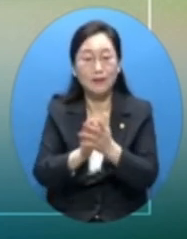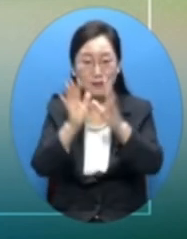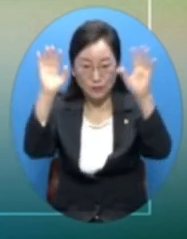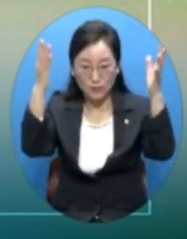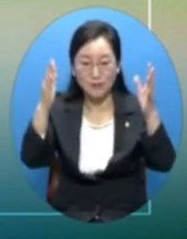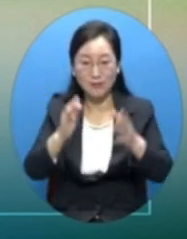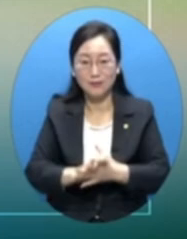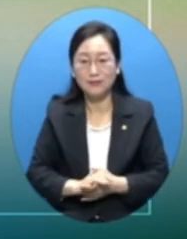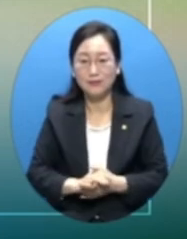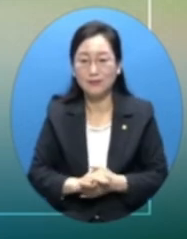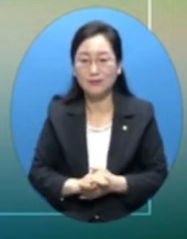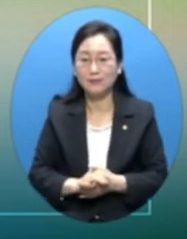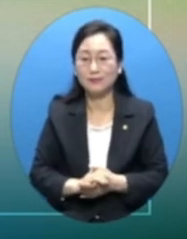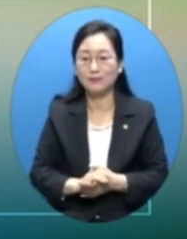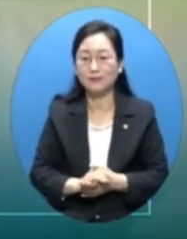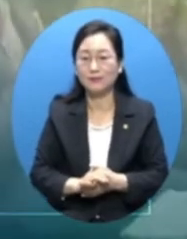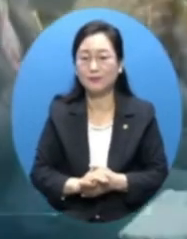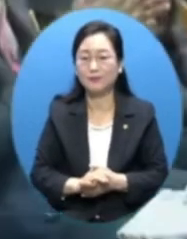할렐루야.